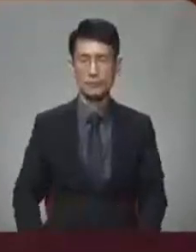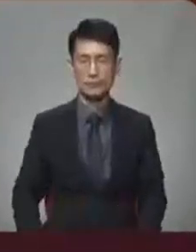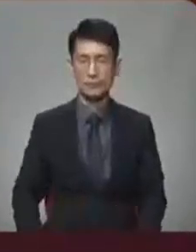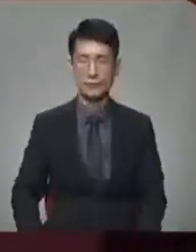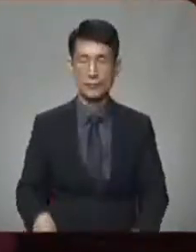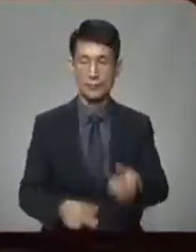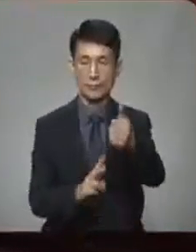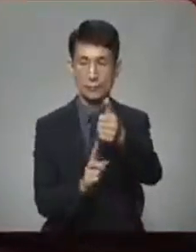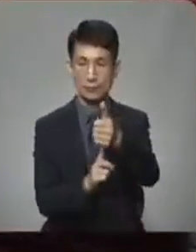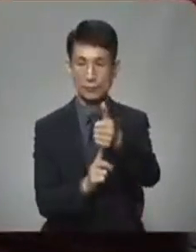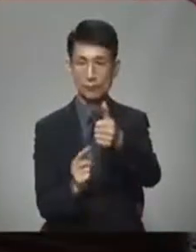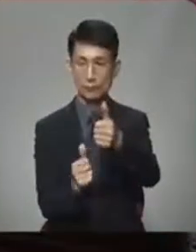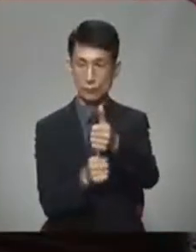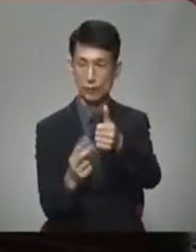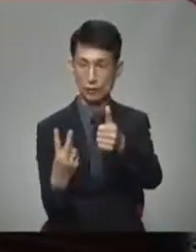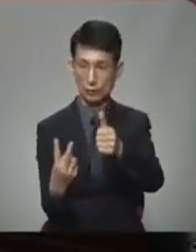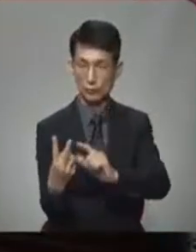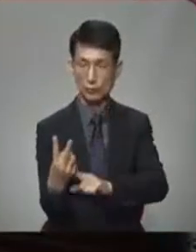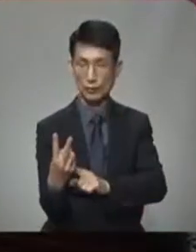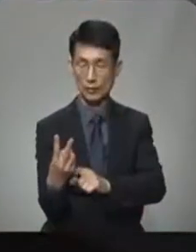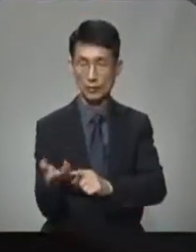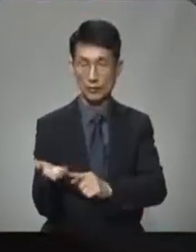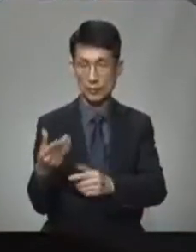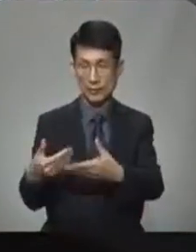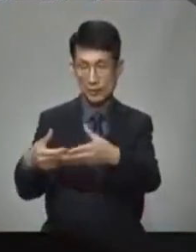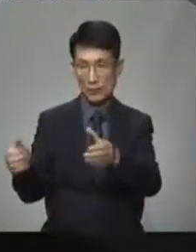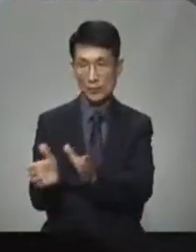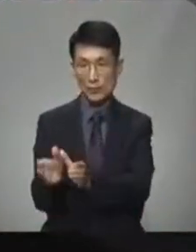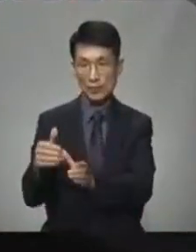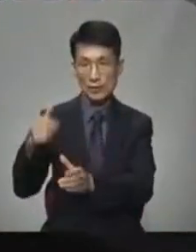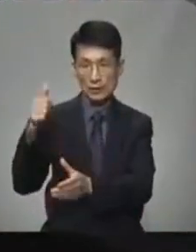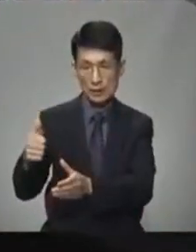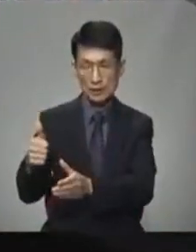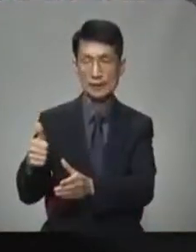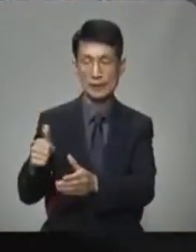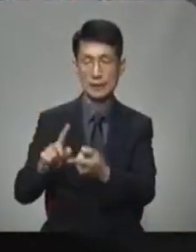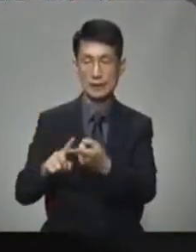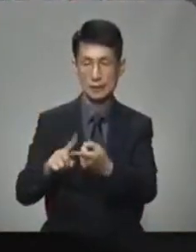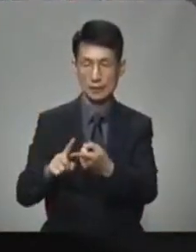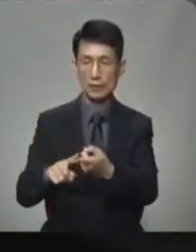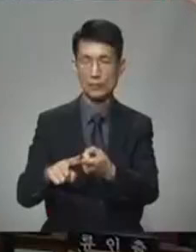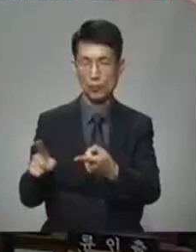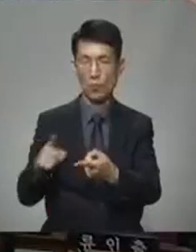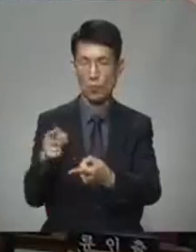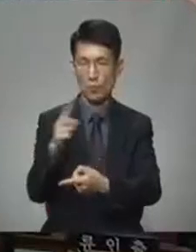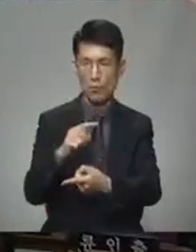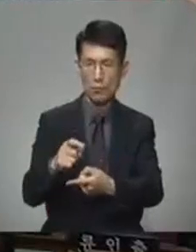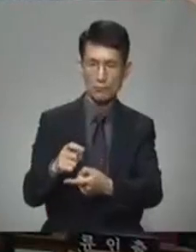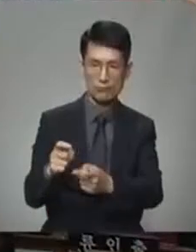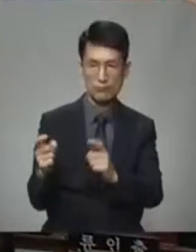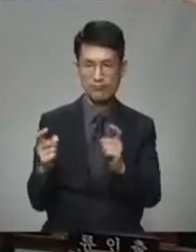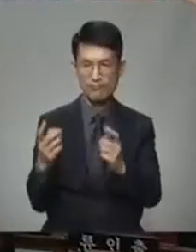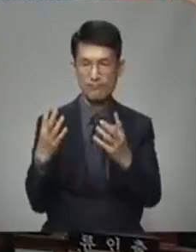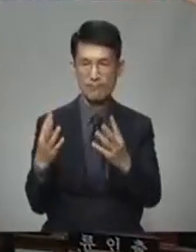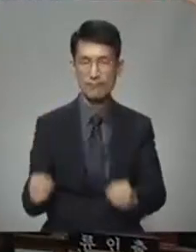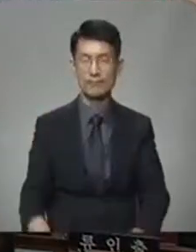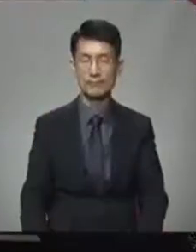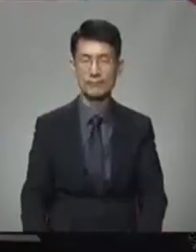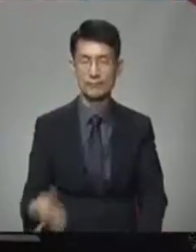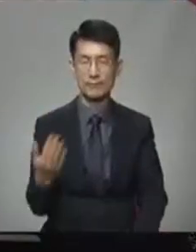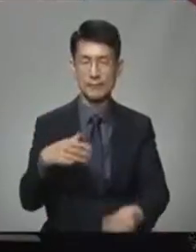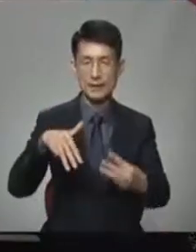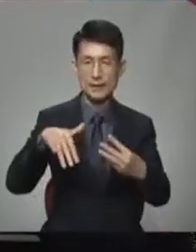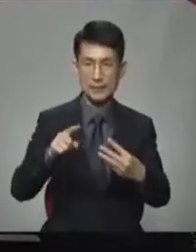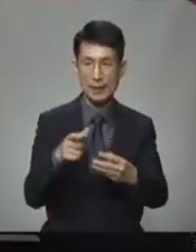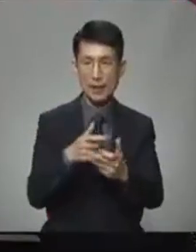자리 상임위원장 자리를 둘러싼 신경전도 합니다 은 강원 특별법 3차 개정